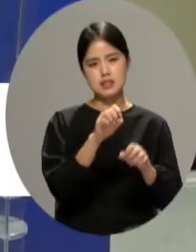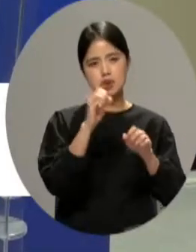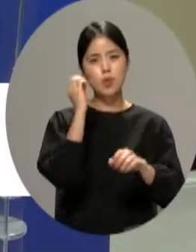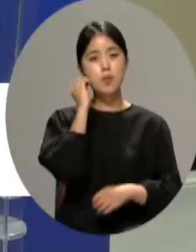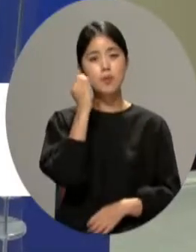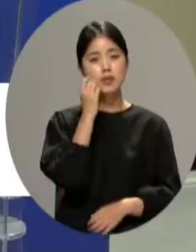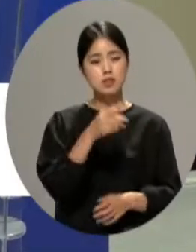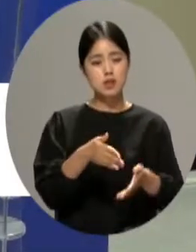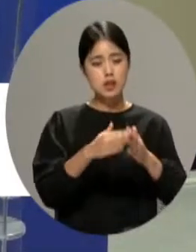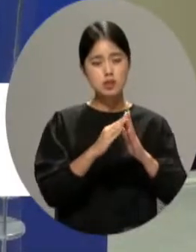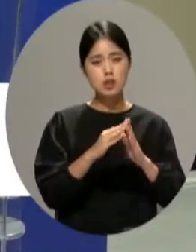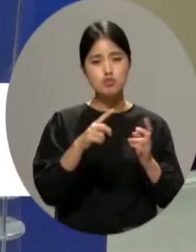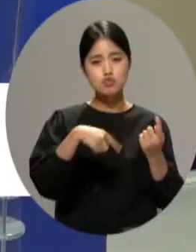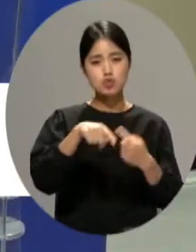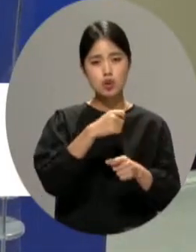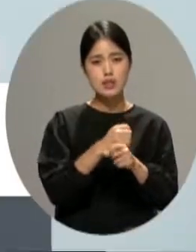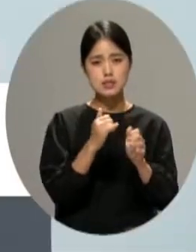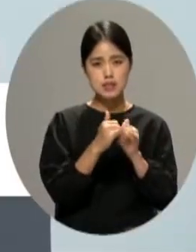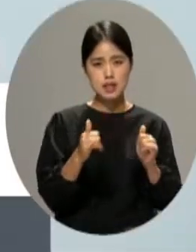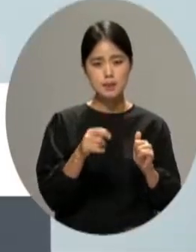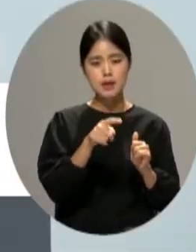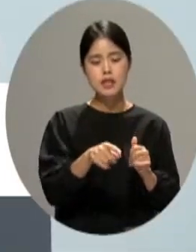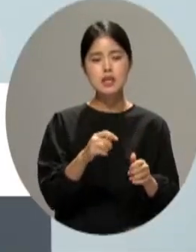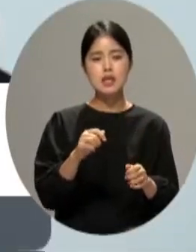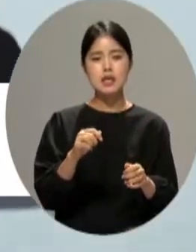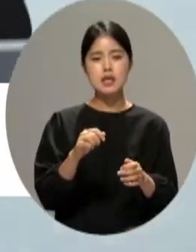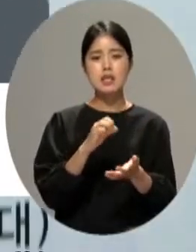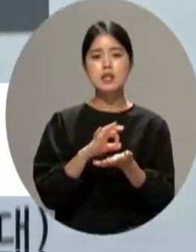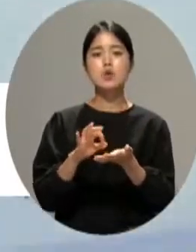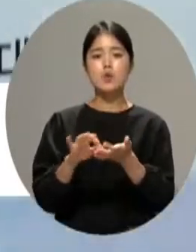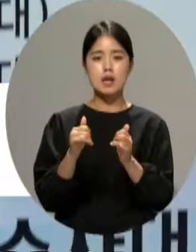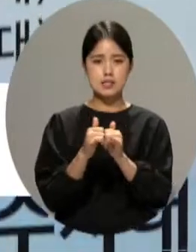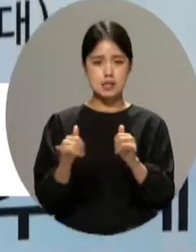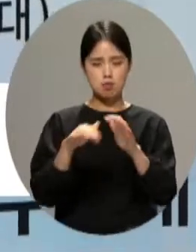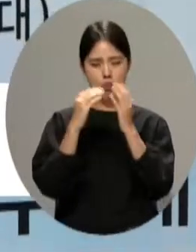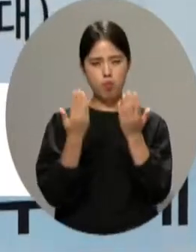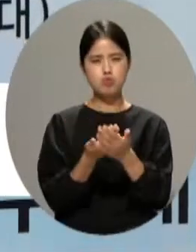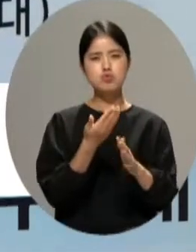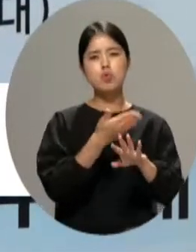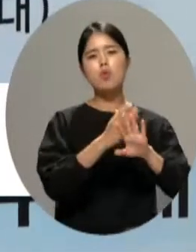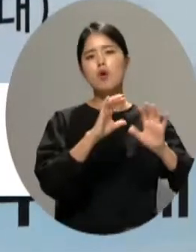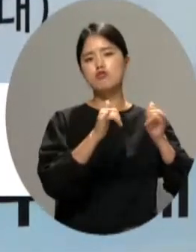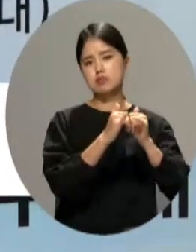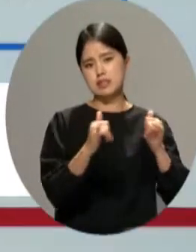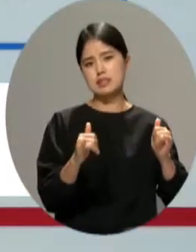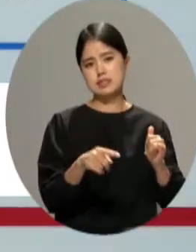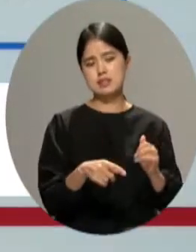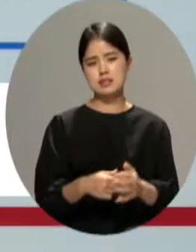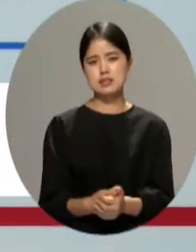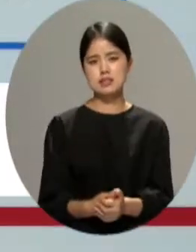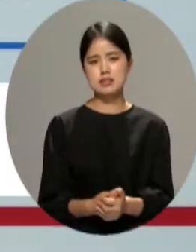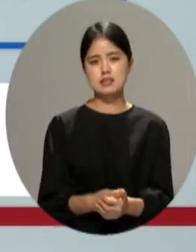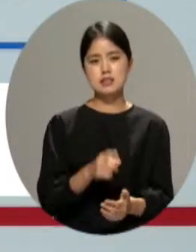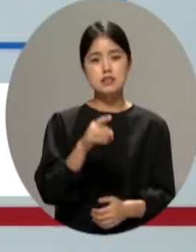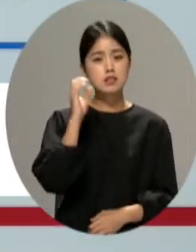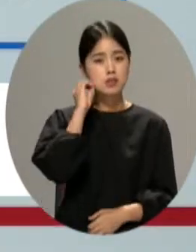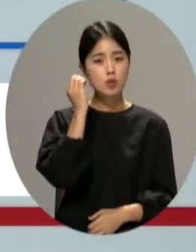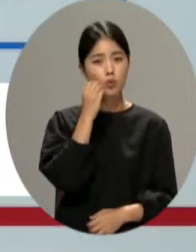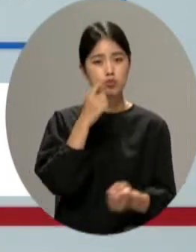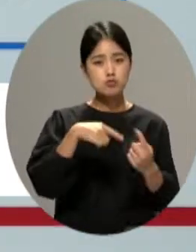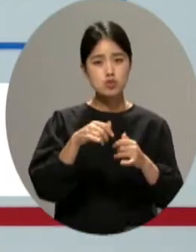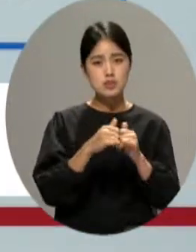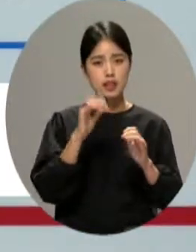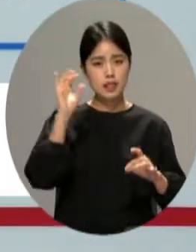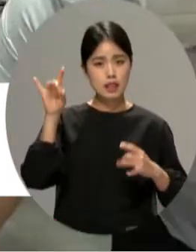개설하고 운영한 사랑과 도박장을 이용한 사람들 모두 외국인 이었습니다 사이트 운영자인 태국인 a 씨